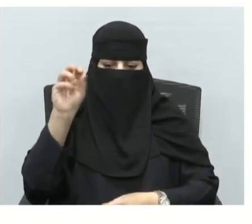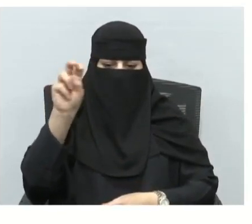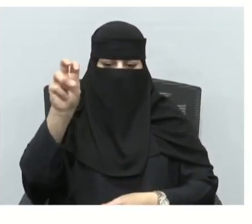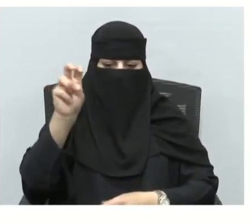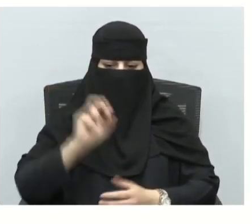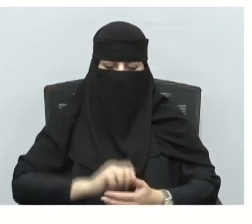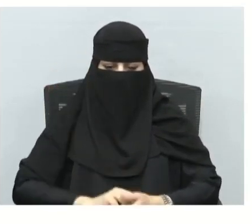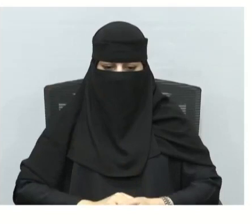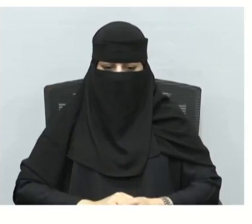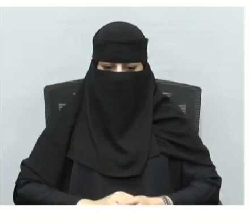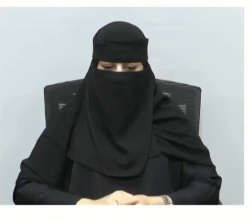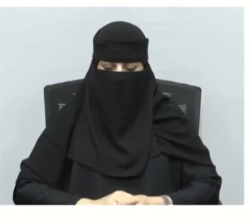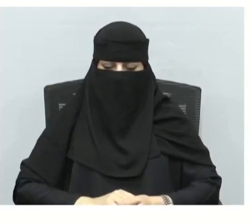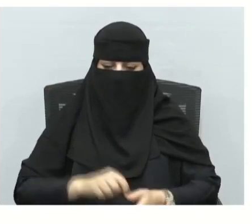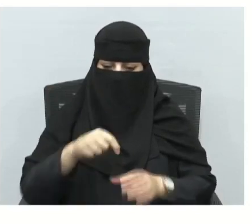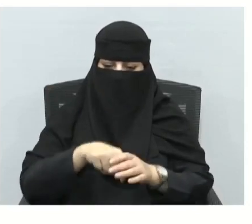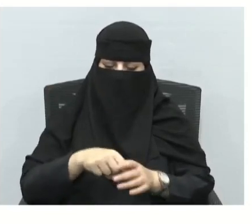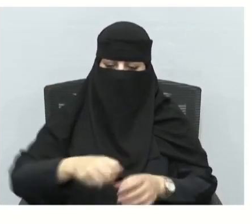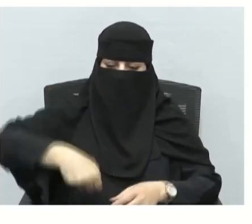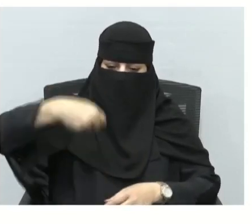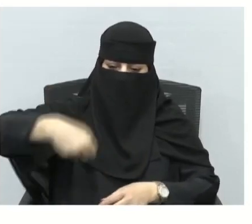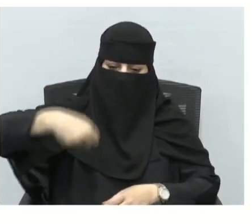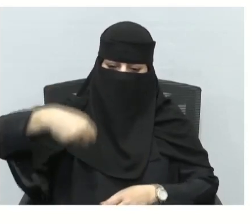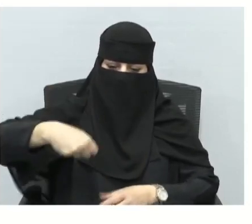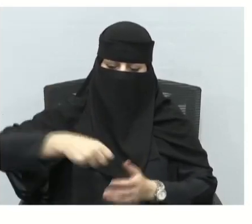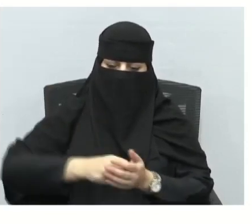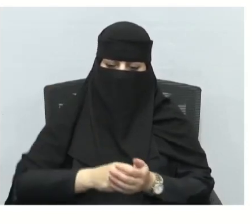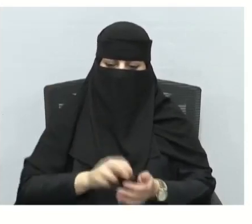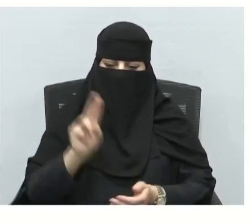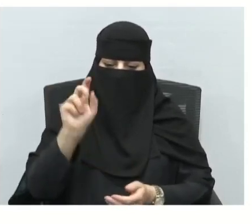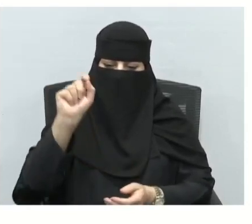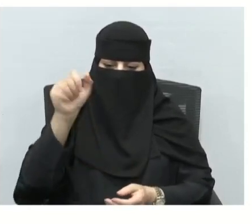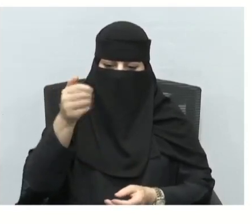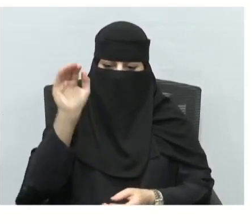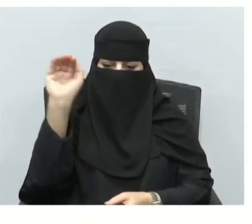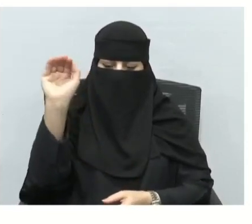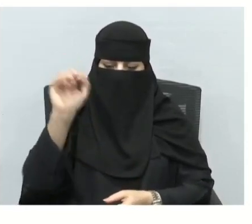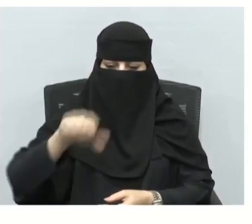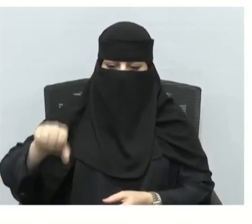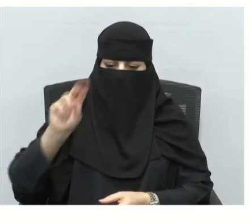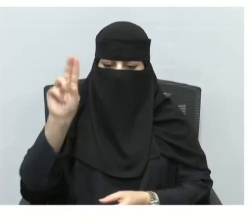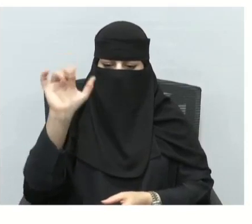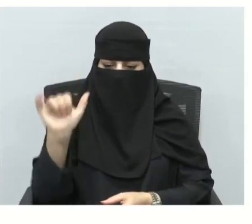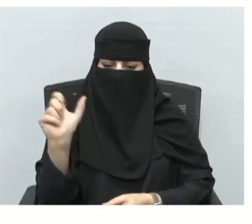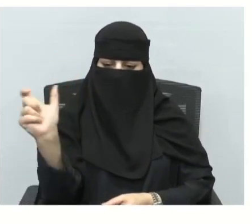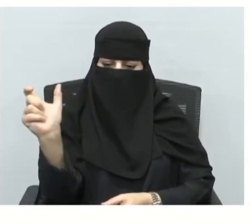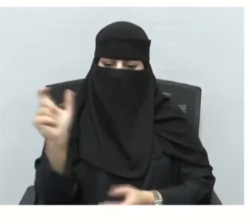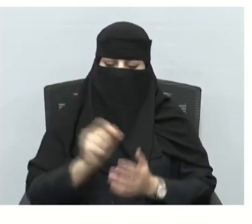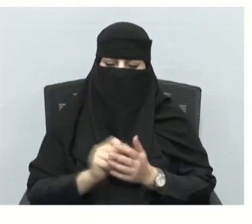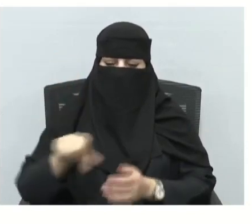فاكهه في السله تفاح وتين